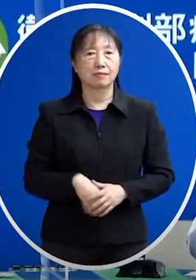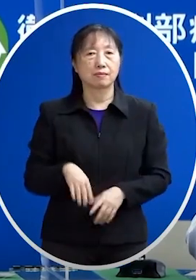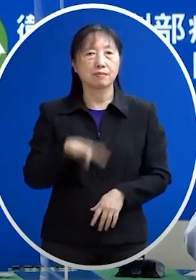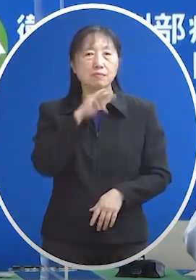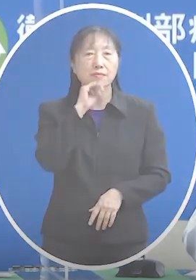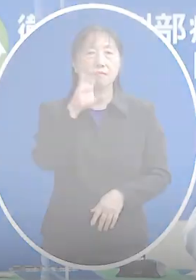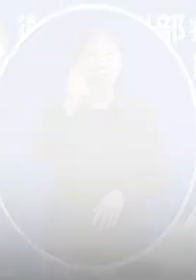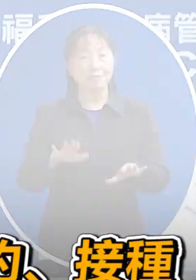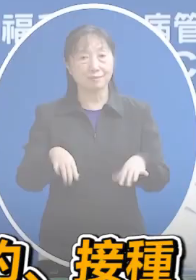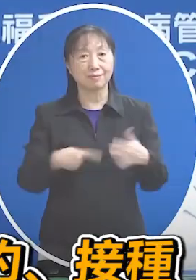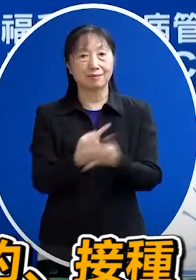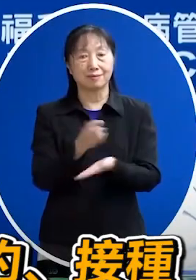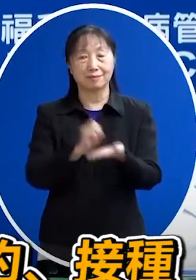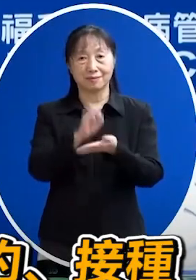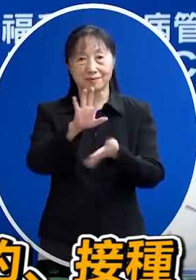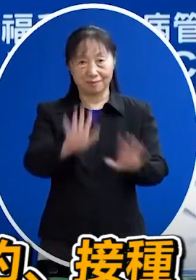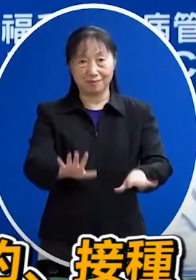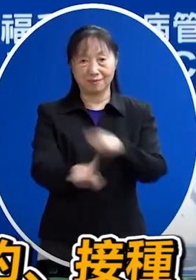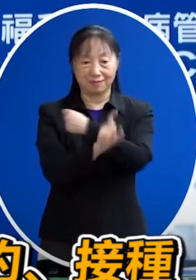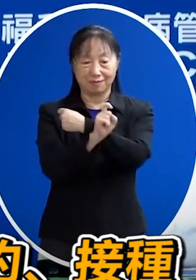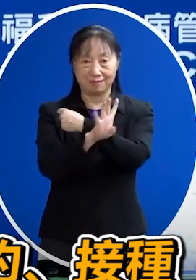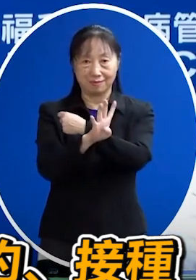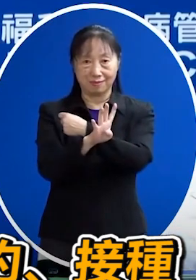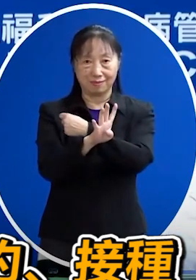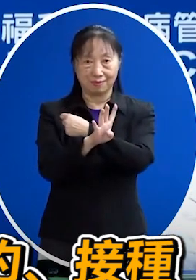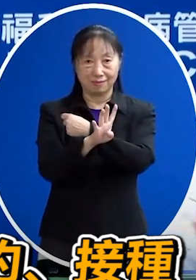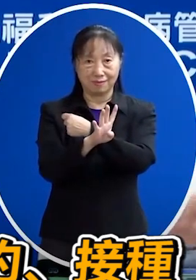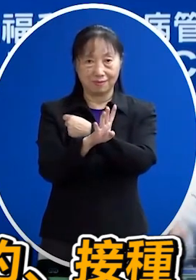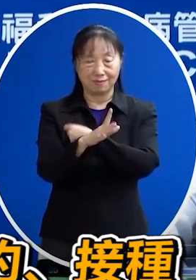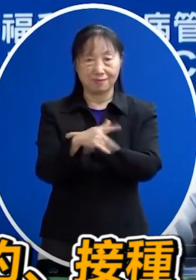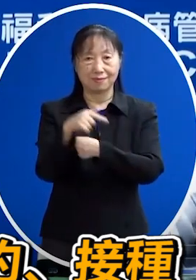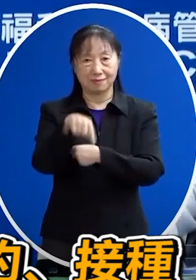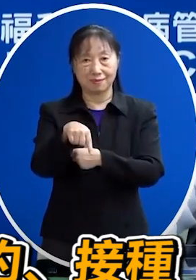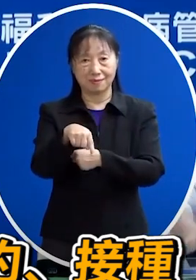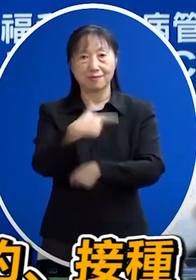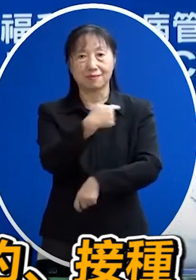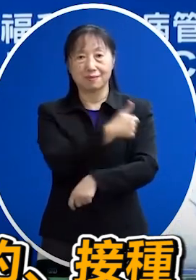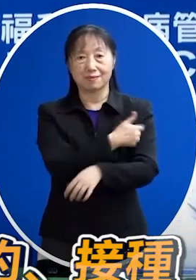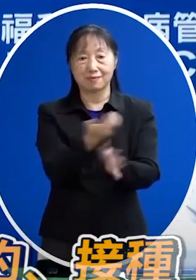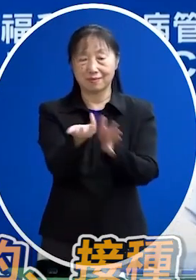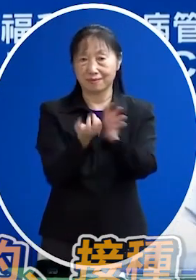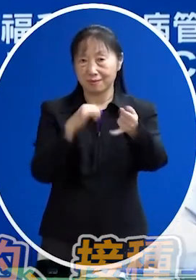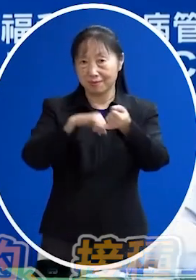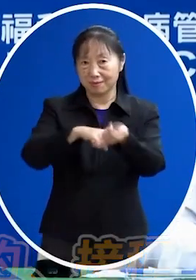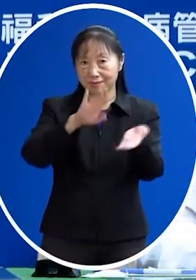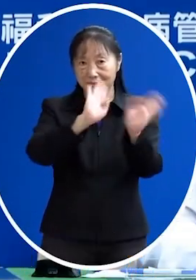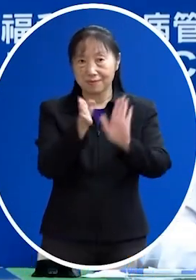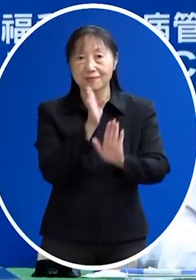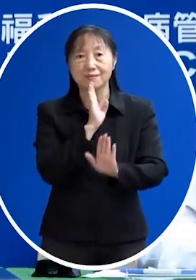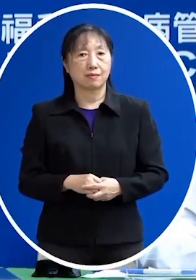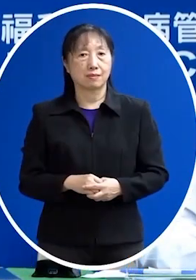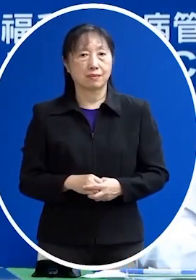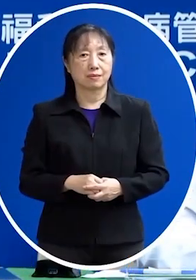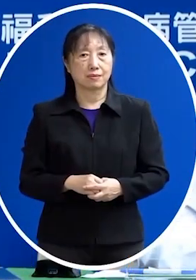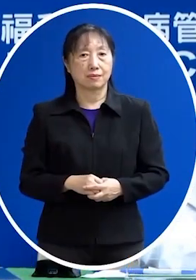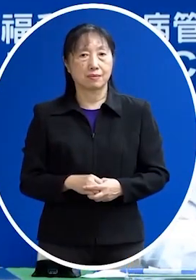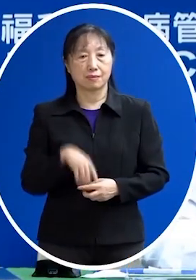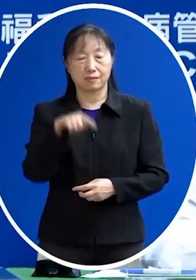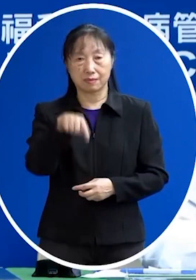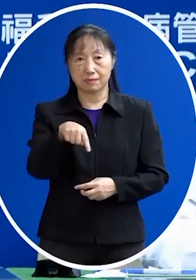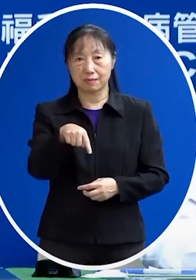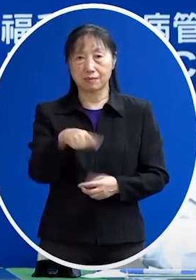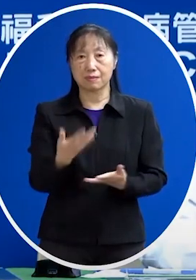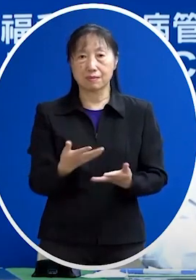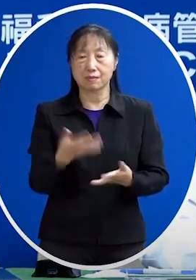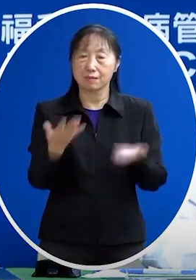纪93岁，第14期哈。这要那个预约平台的一个情形哈。整个里面